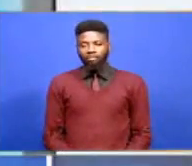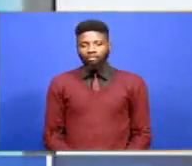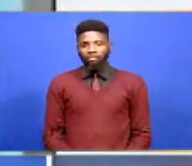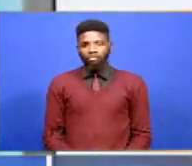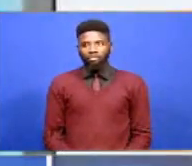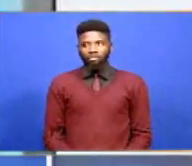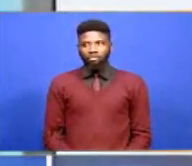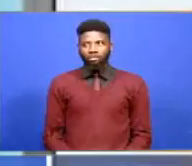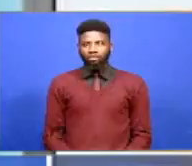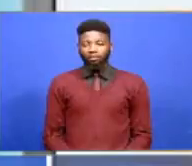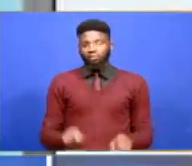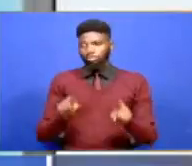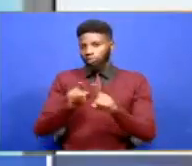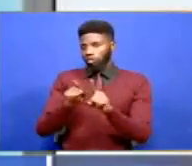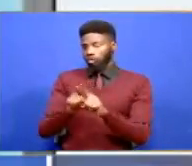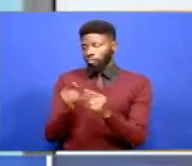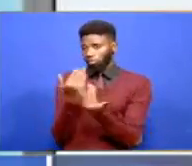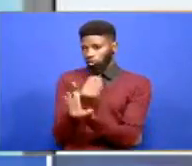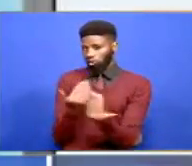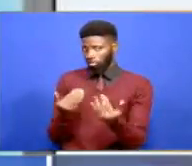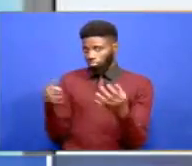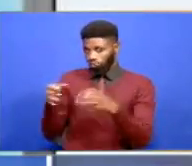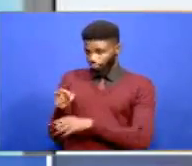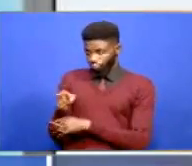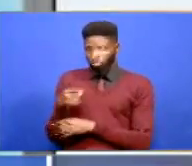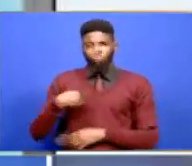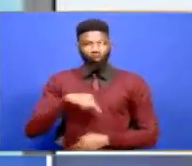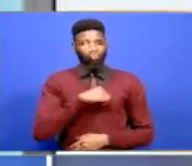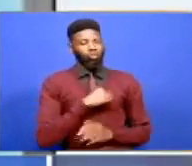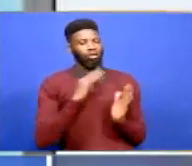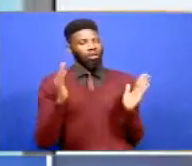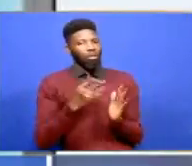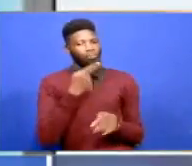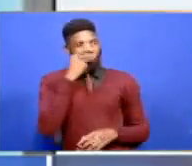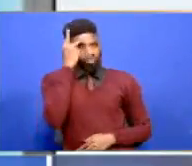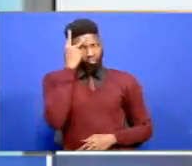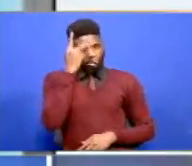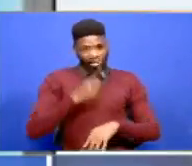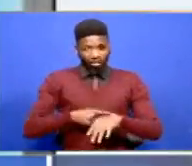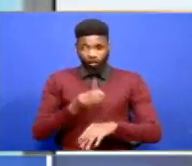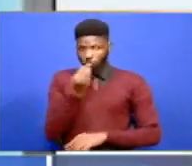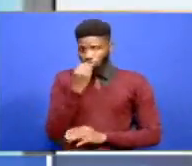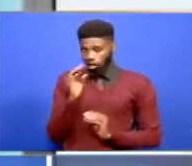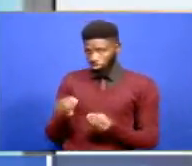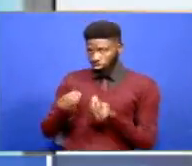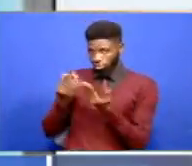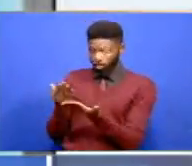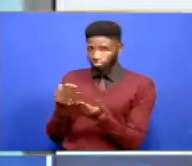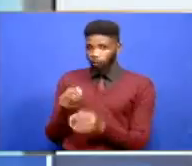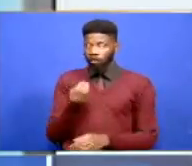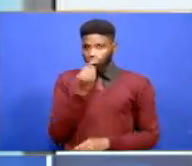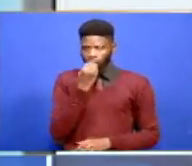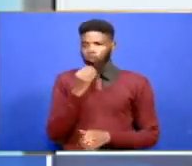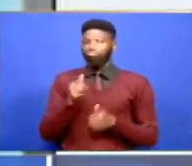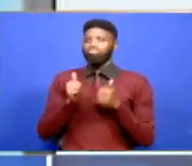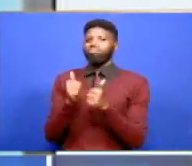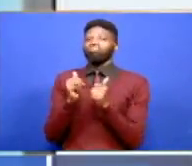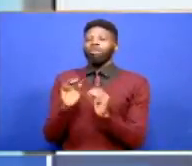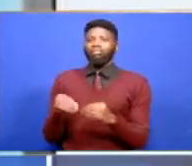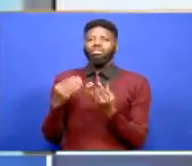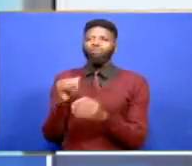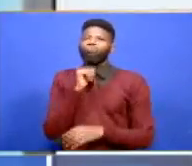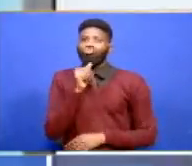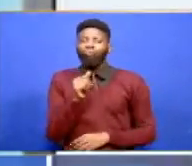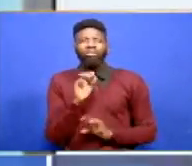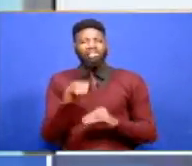Lakini pia kwa hao watoto, tunahimiza wazazi, ukiwapatia chakula, wapatie chakula ile ni nzuri. Usiwapatie vitu